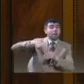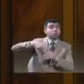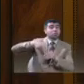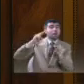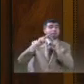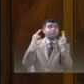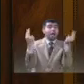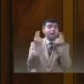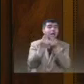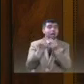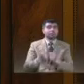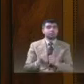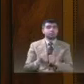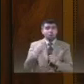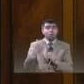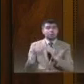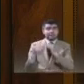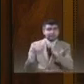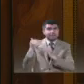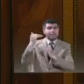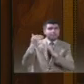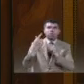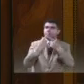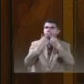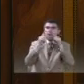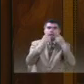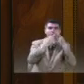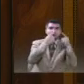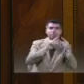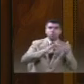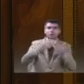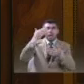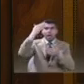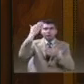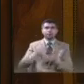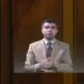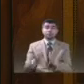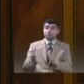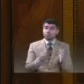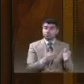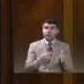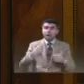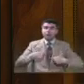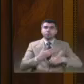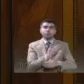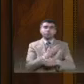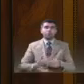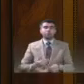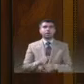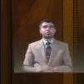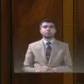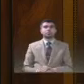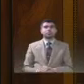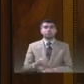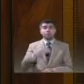الدولية وارتفاعات شتى. وحتى سيد رئيس الحكومة المحترم،